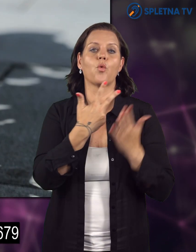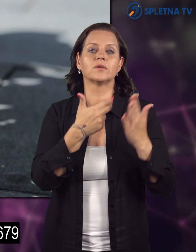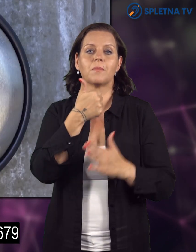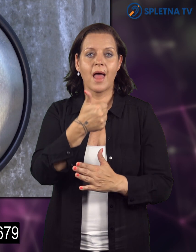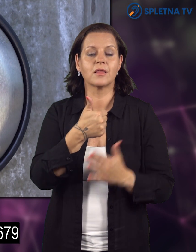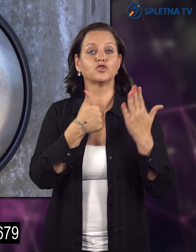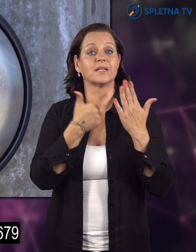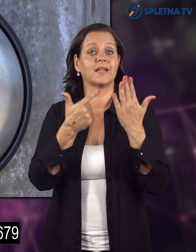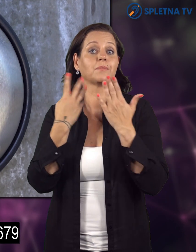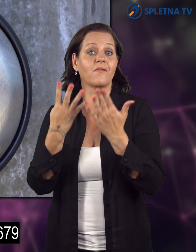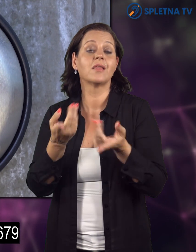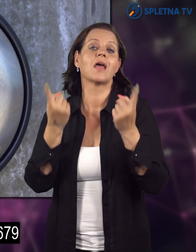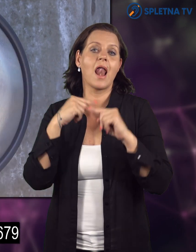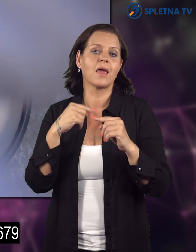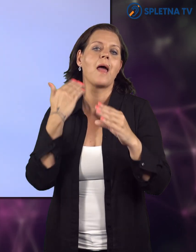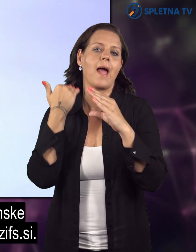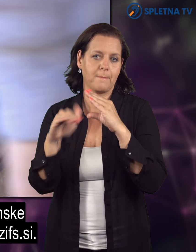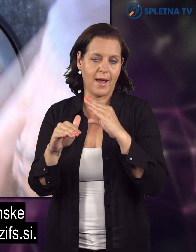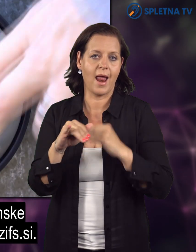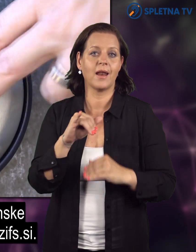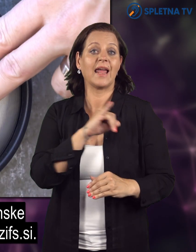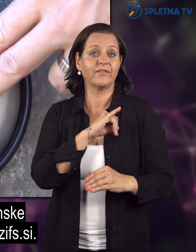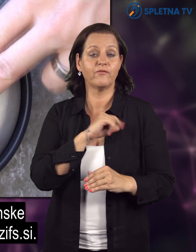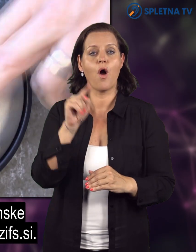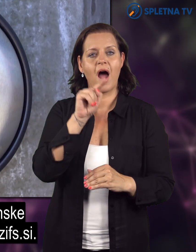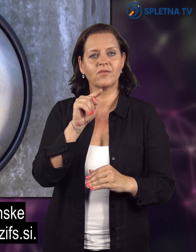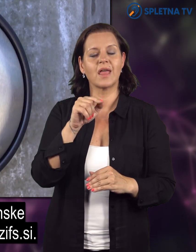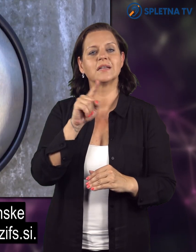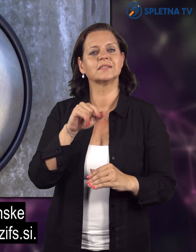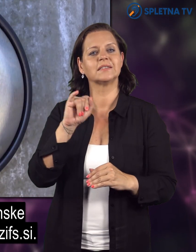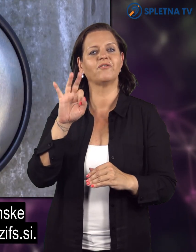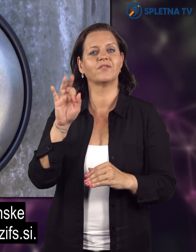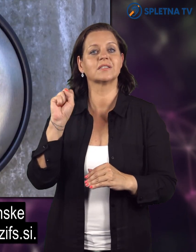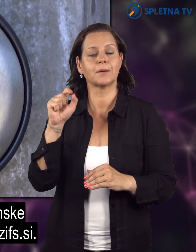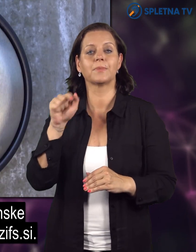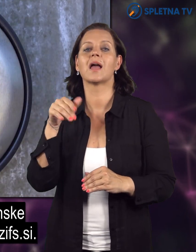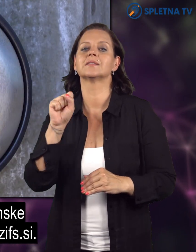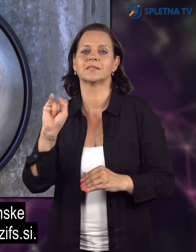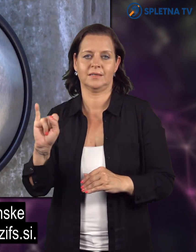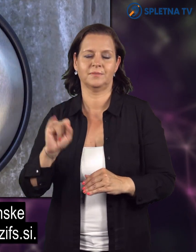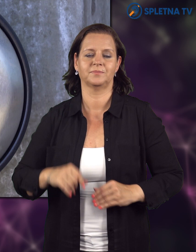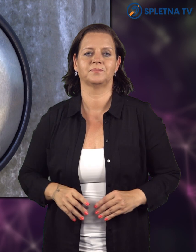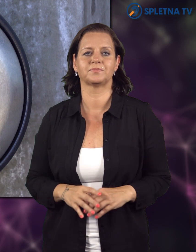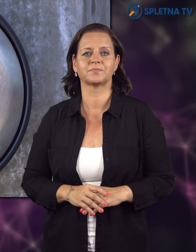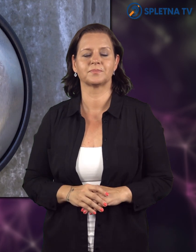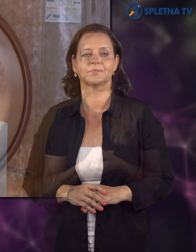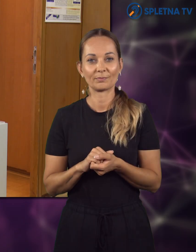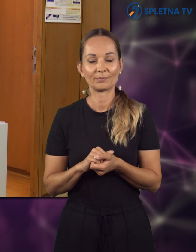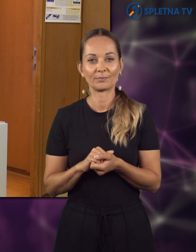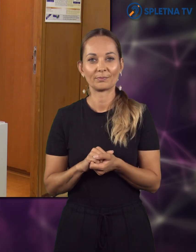041 381 679 ali elektronske pošte